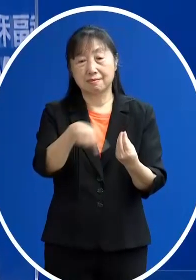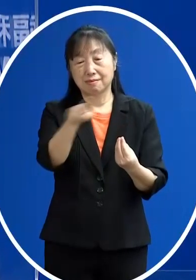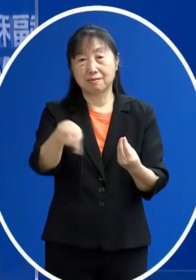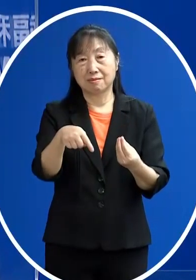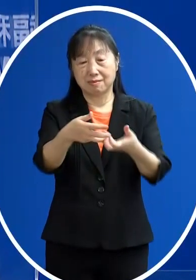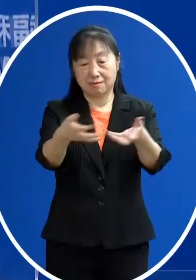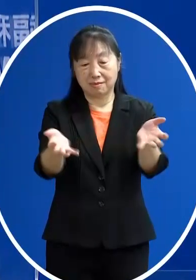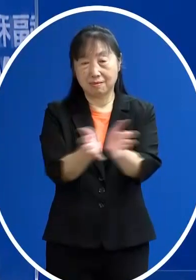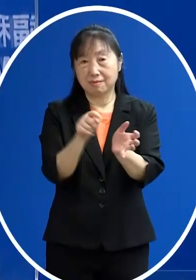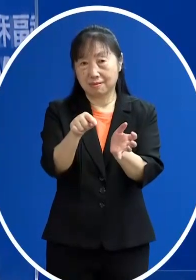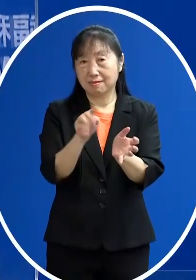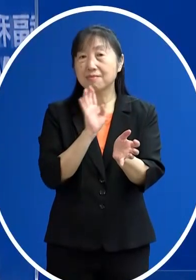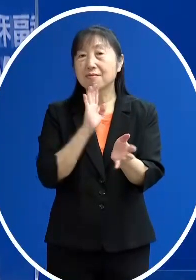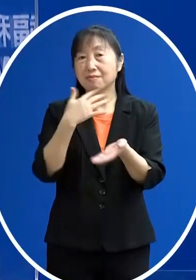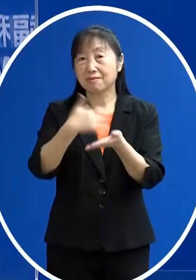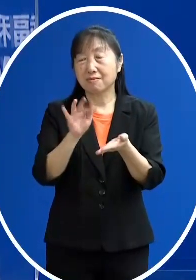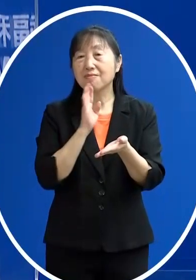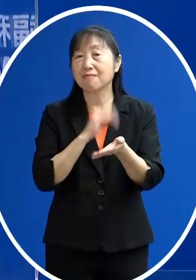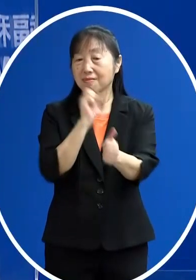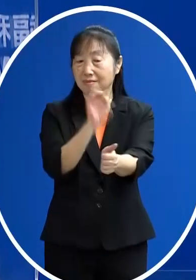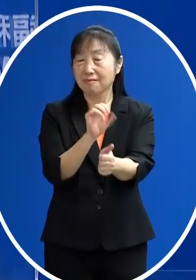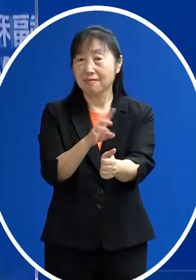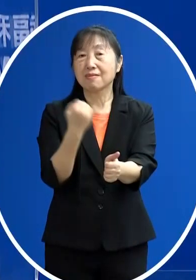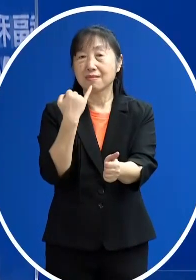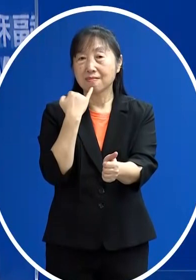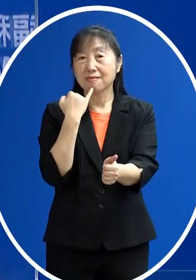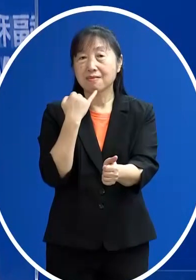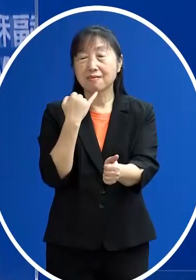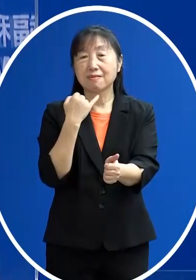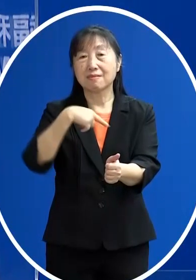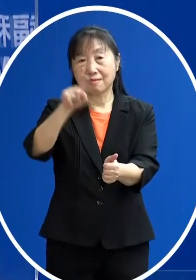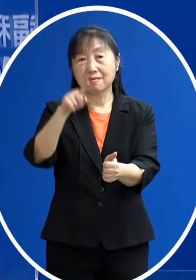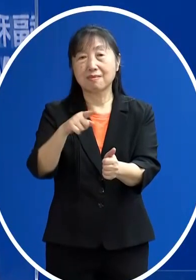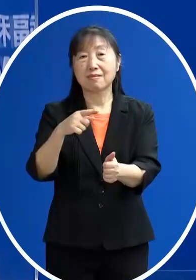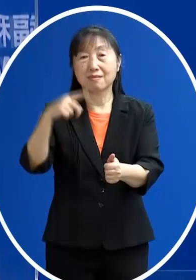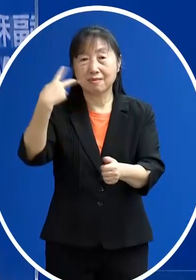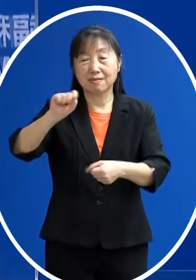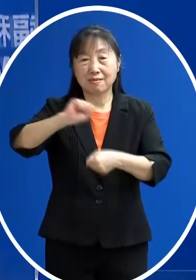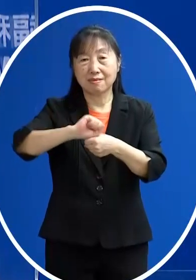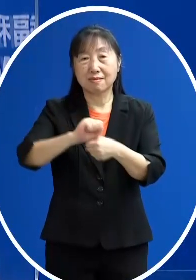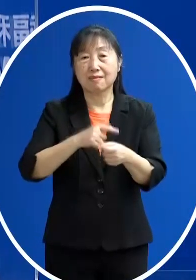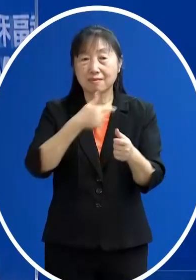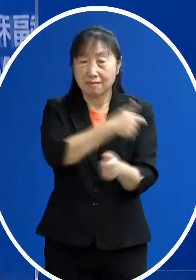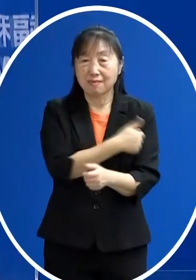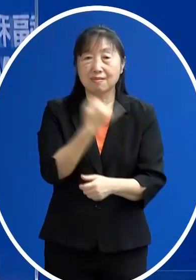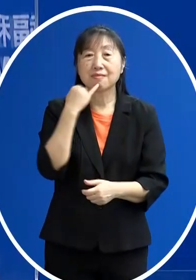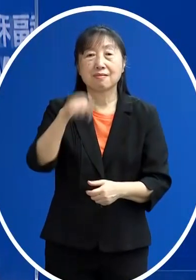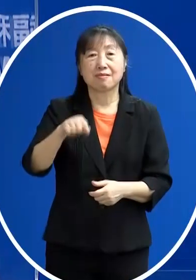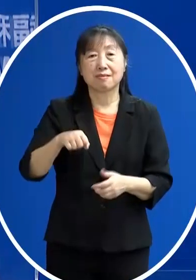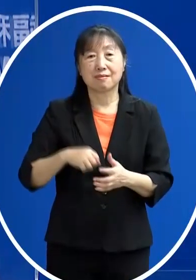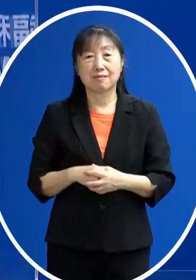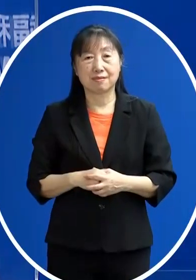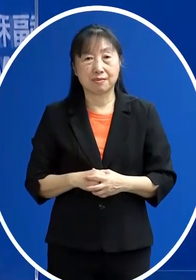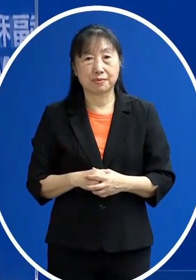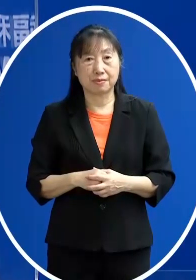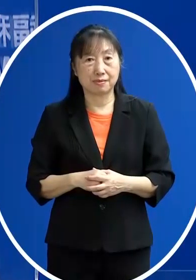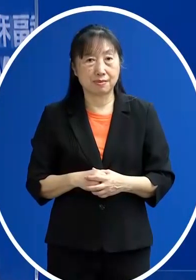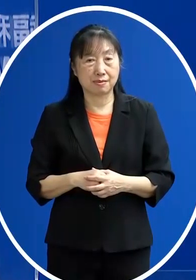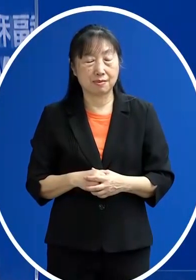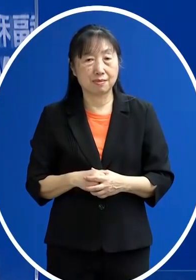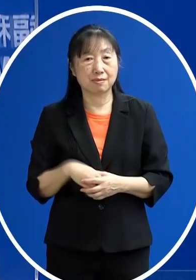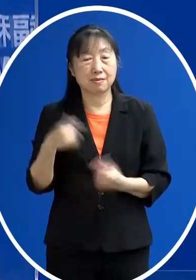这个民众，都是属于这个建议接种这个加强剂的一个对象哦。那这个第二次